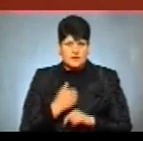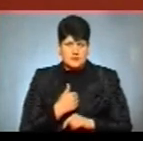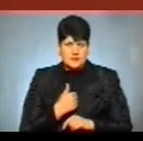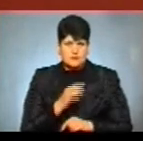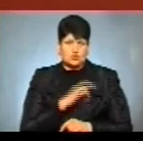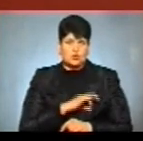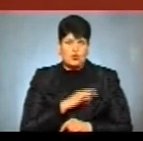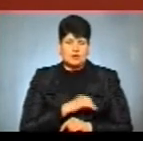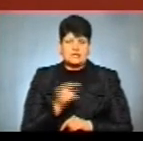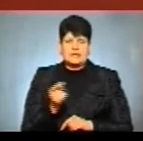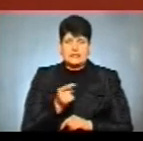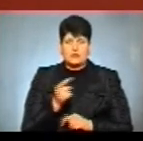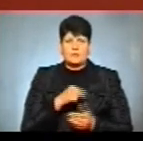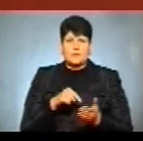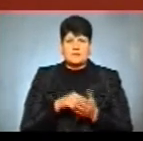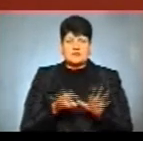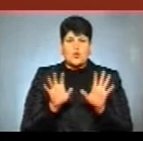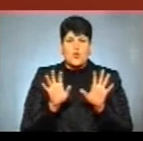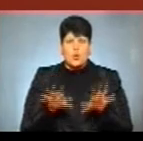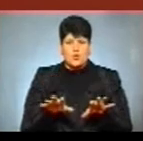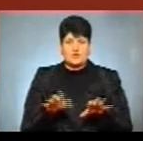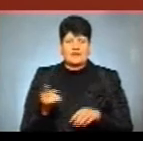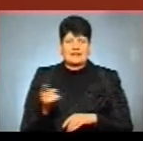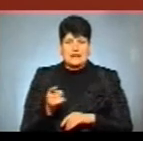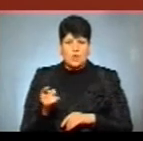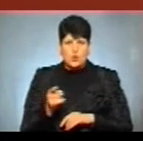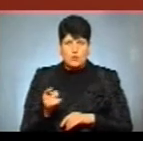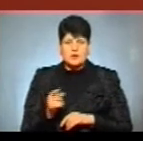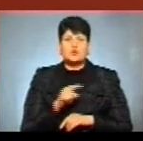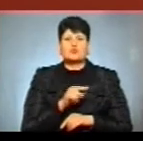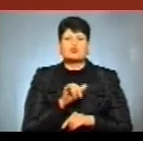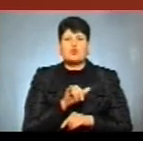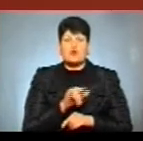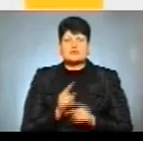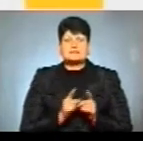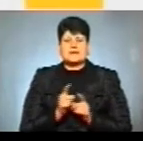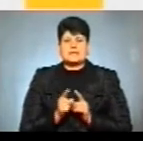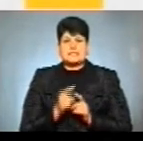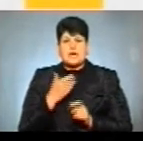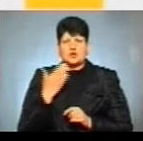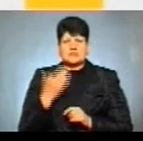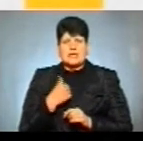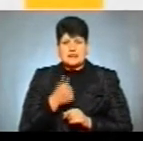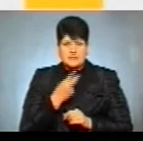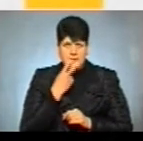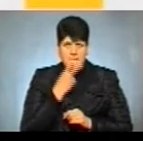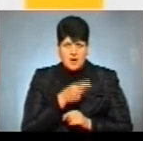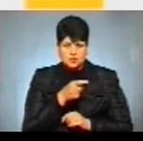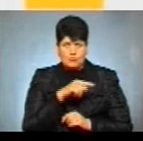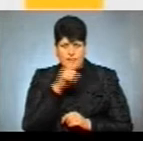екран доходи тернопільського міського голови Тернополя, що в нього змінилося за останній рік. Ми бачимо на